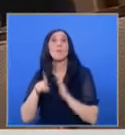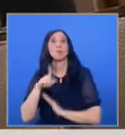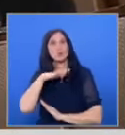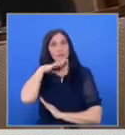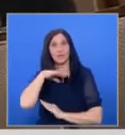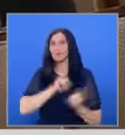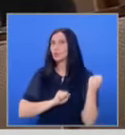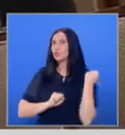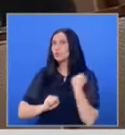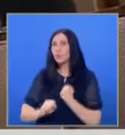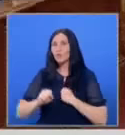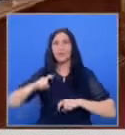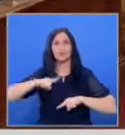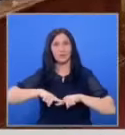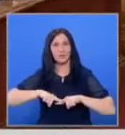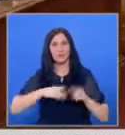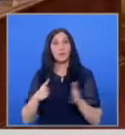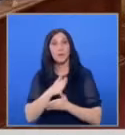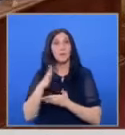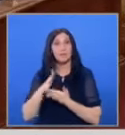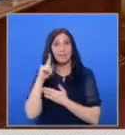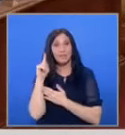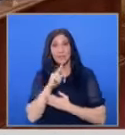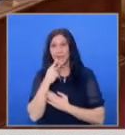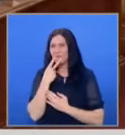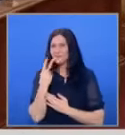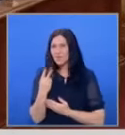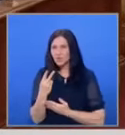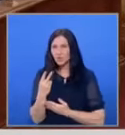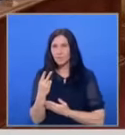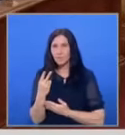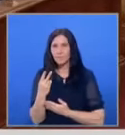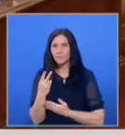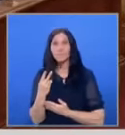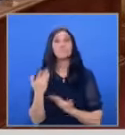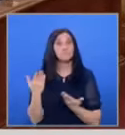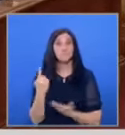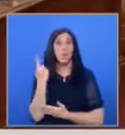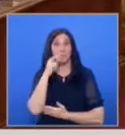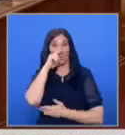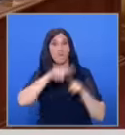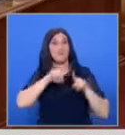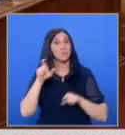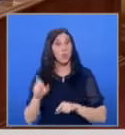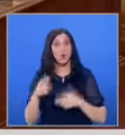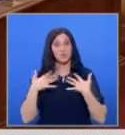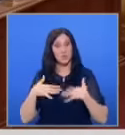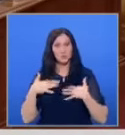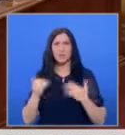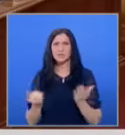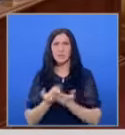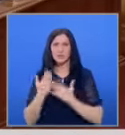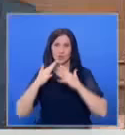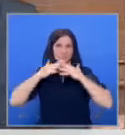стигне до Конституционния съд. В последните дни виждаме че един главен прокурор е в състояние да започне да